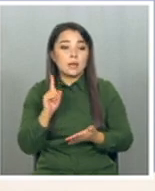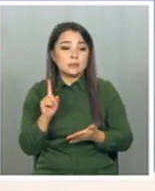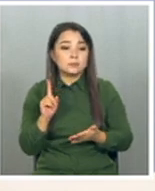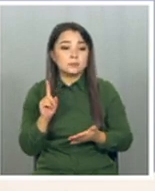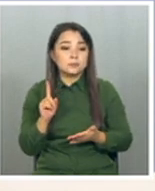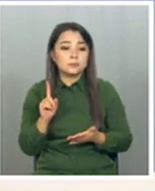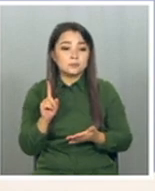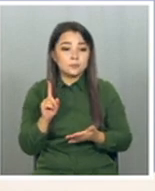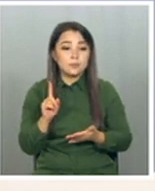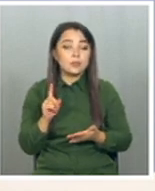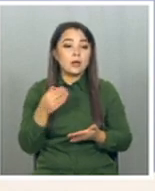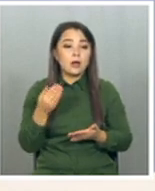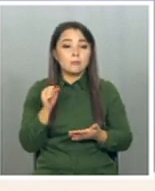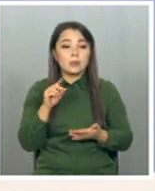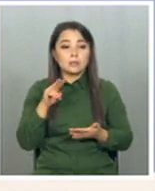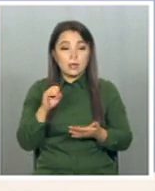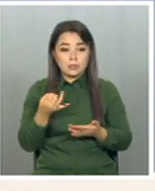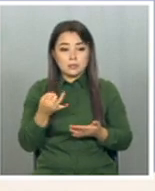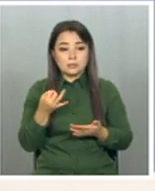Бірақ Абылай